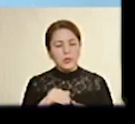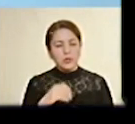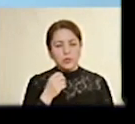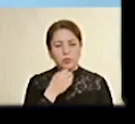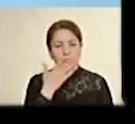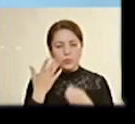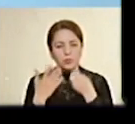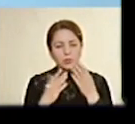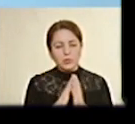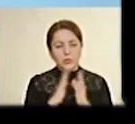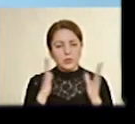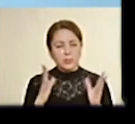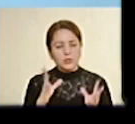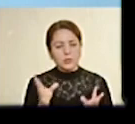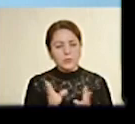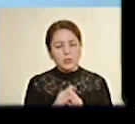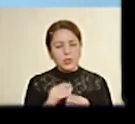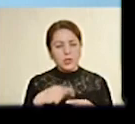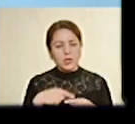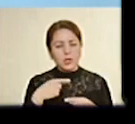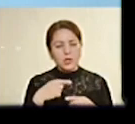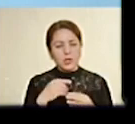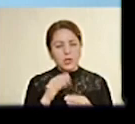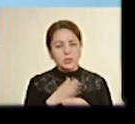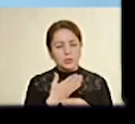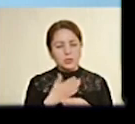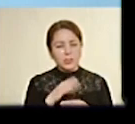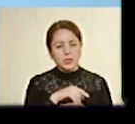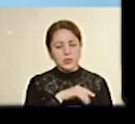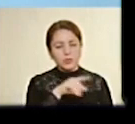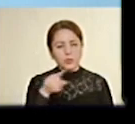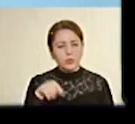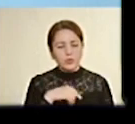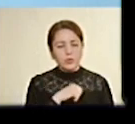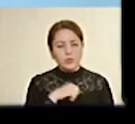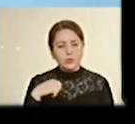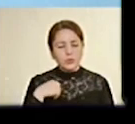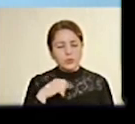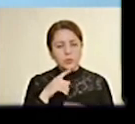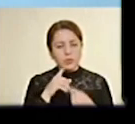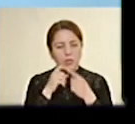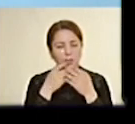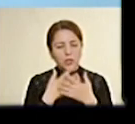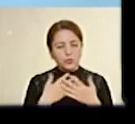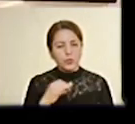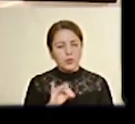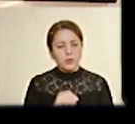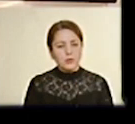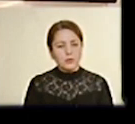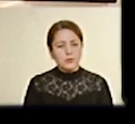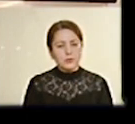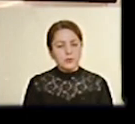bilan ajralib turadi. Demak, ular o'ziga hasharotlarni jalb qilar ekan. Keyingi